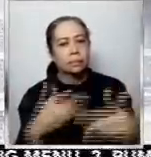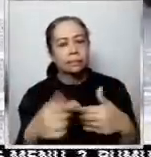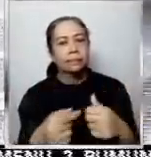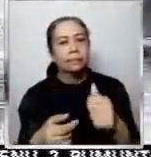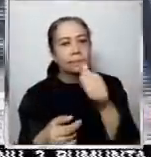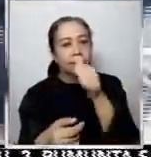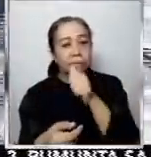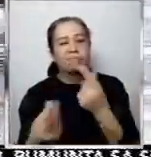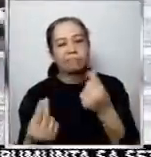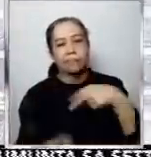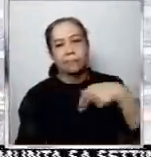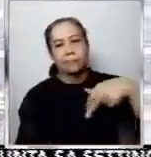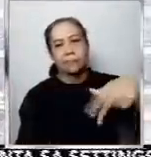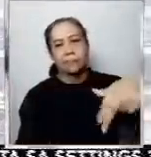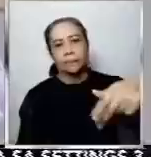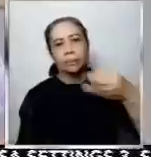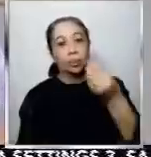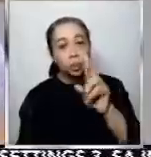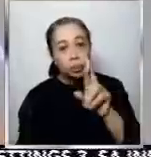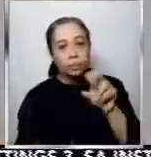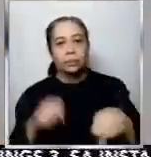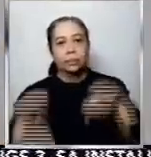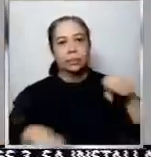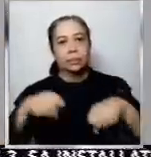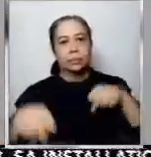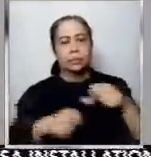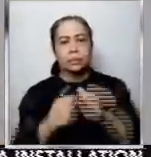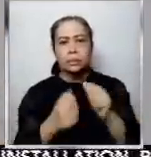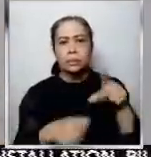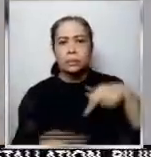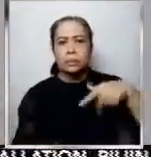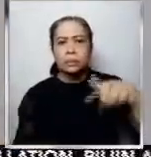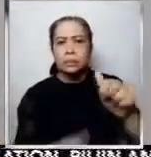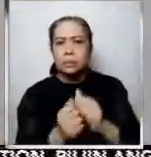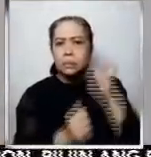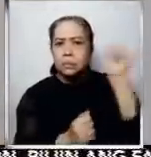kaya'y nagbibisikleta. Gano'ng kalayo nilalakad mo? Mga